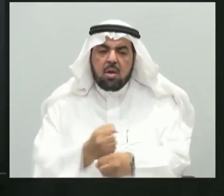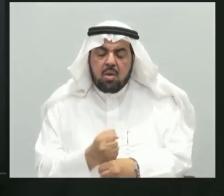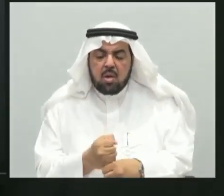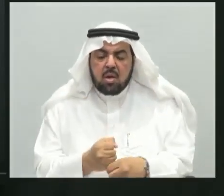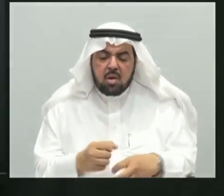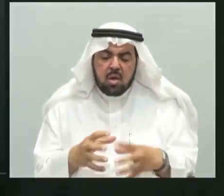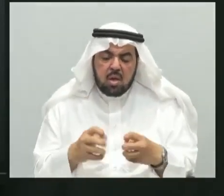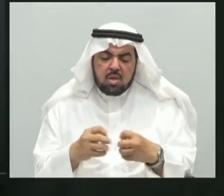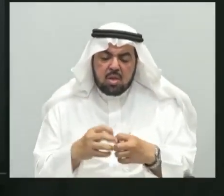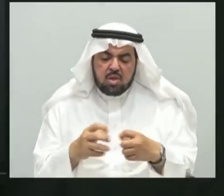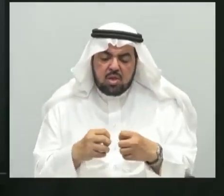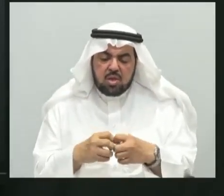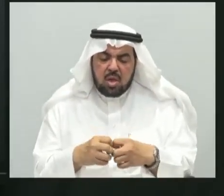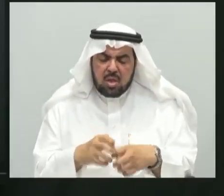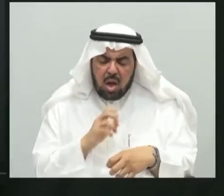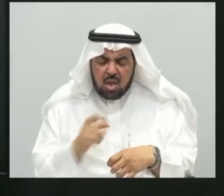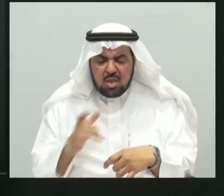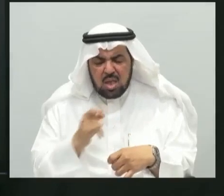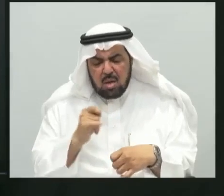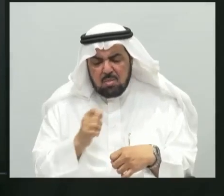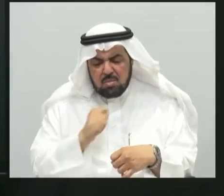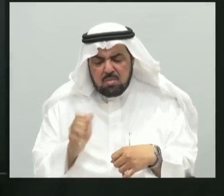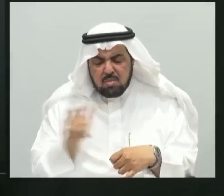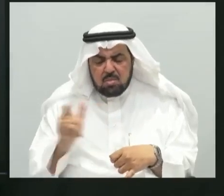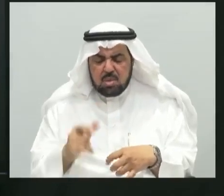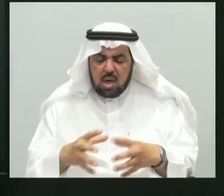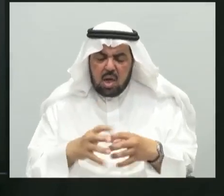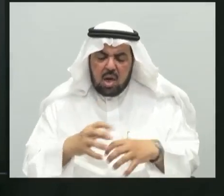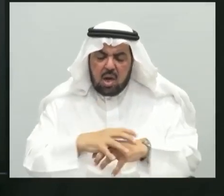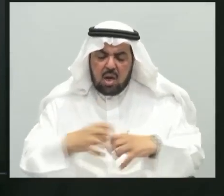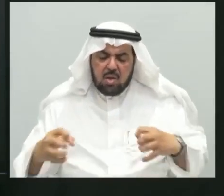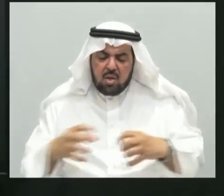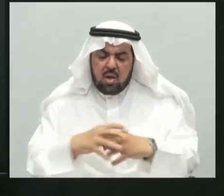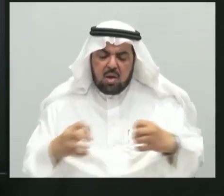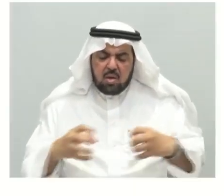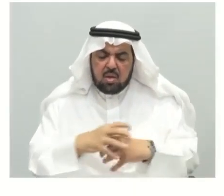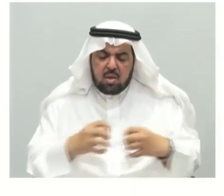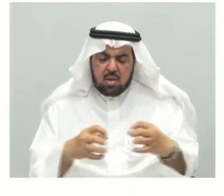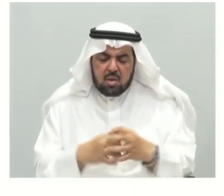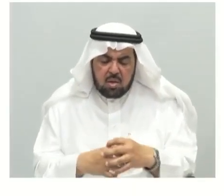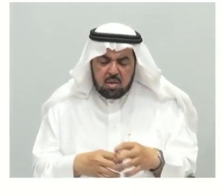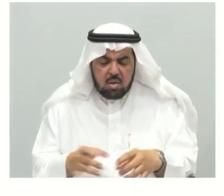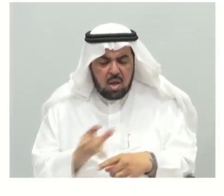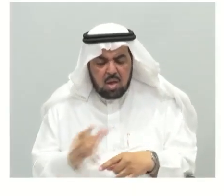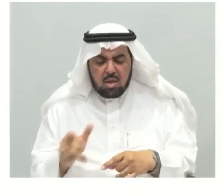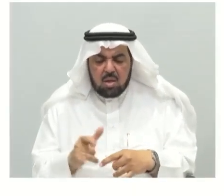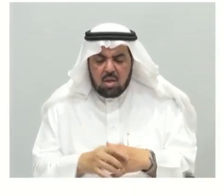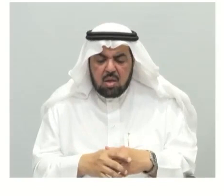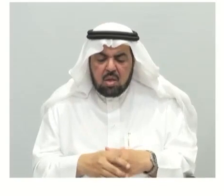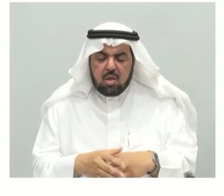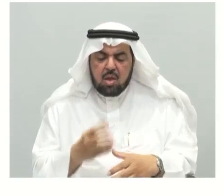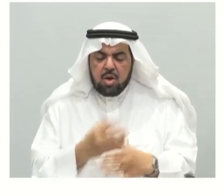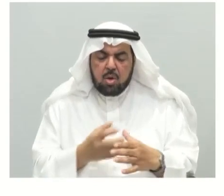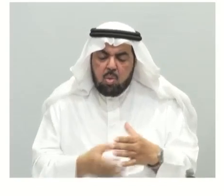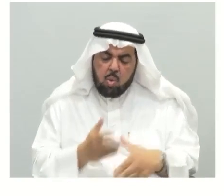كانت القشريات غير قادره على الانسلاخ ما الذي يحدث لا تستطيع القشريات النمو